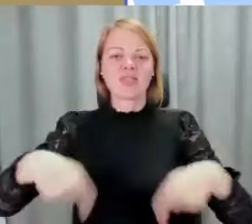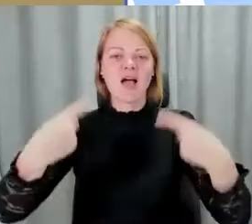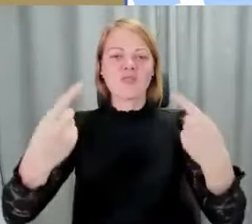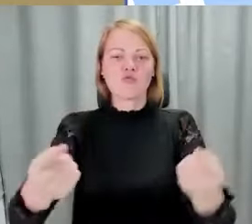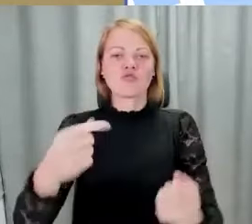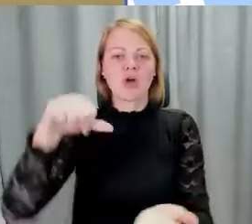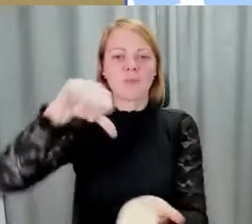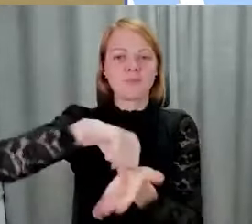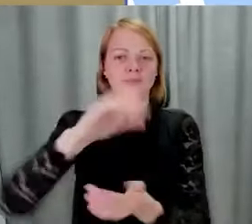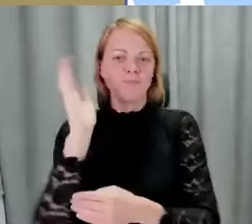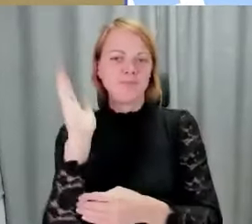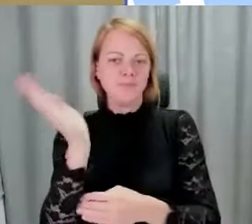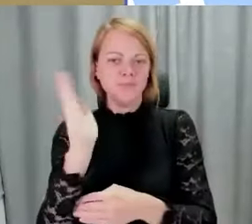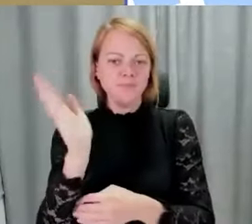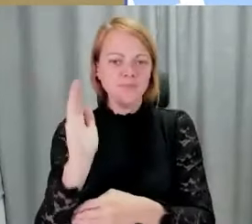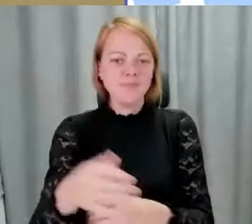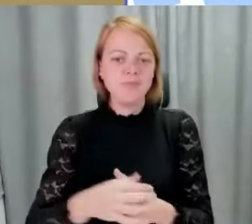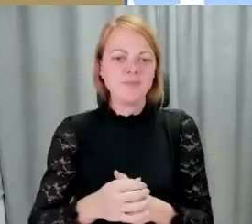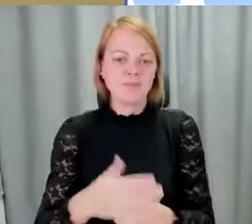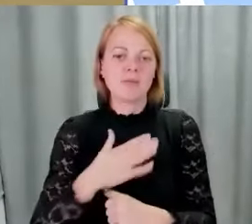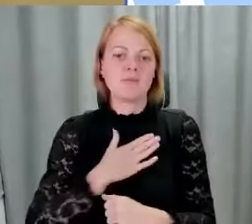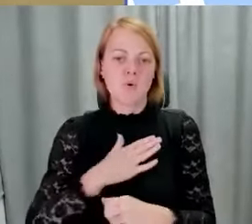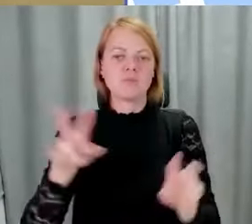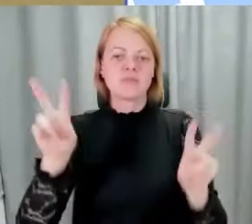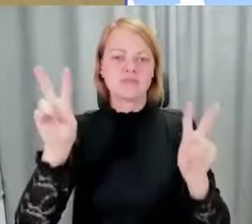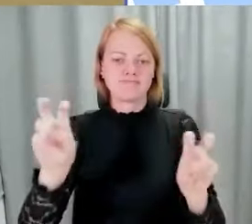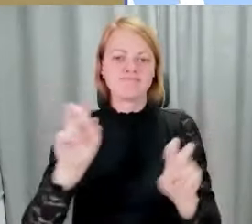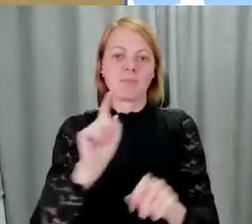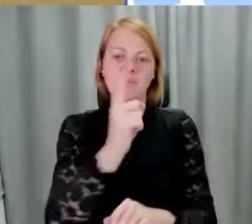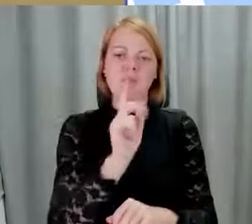jo mūsu tēma ir tieši pirmā, otrā